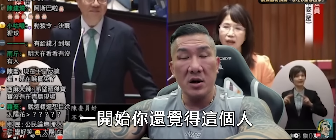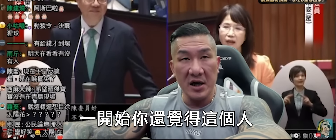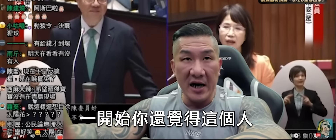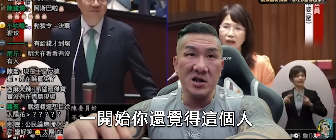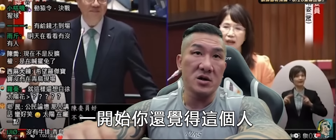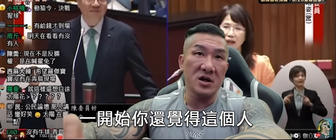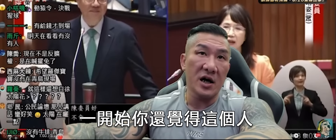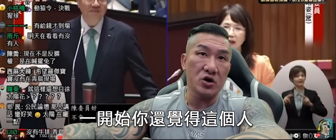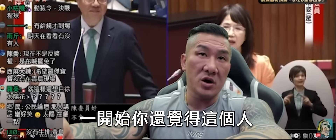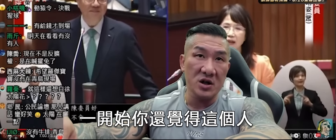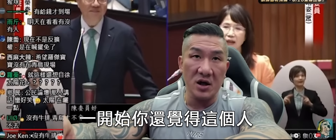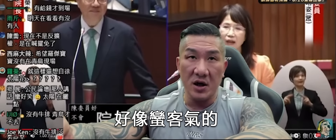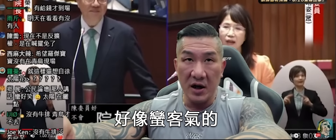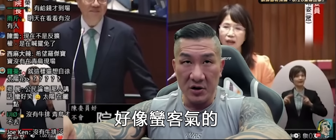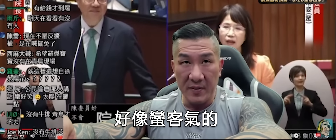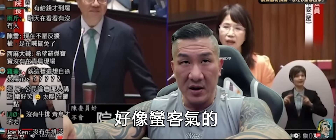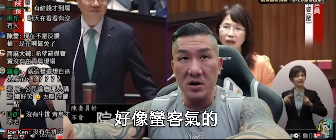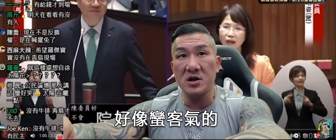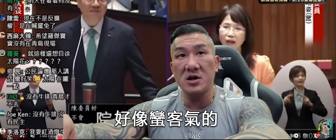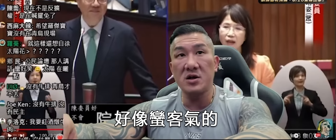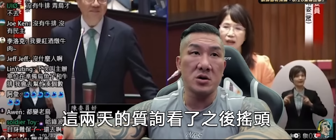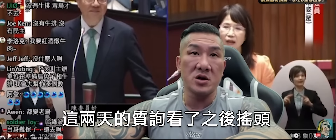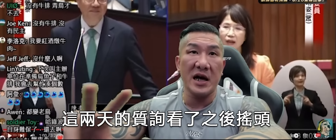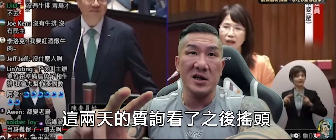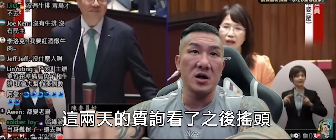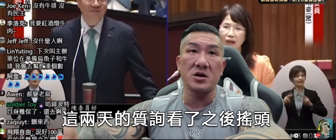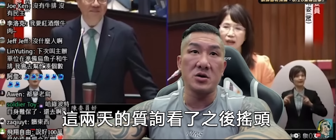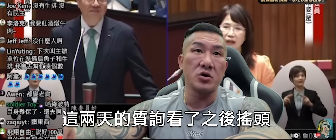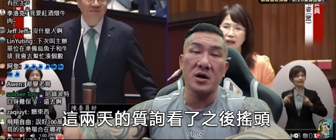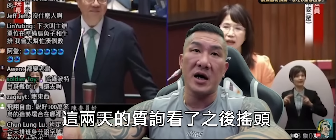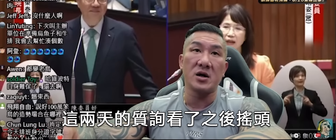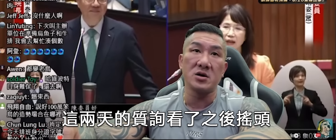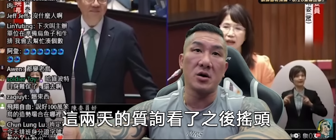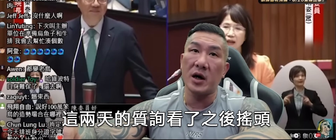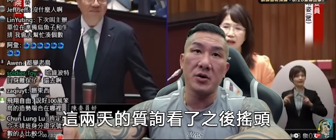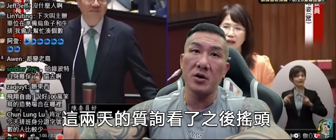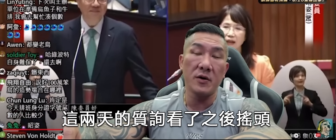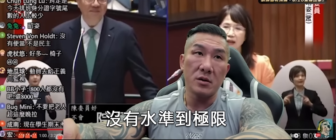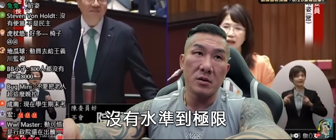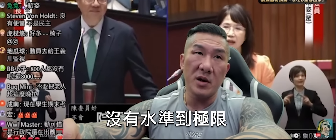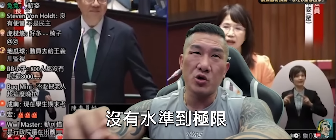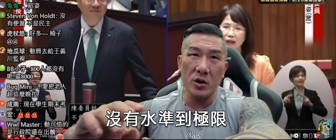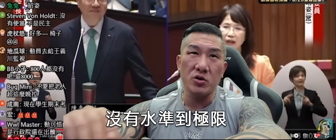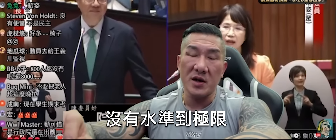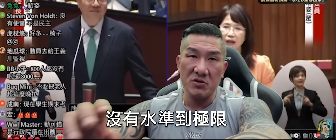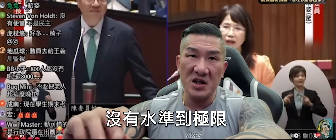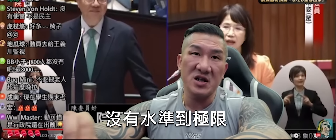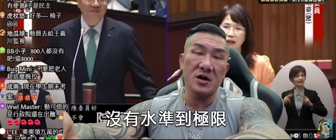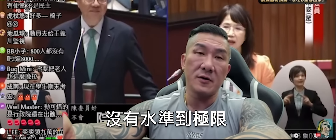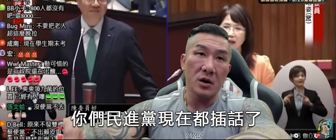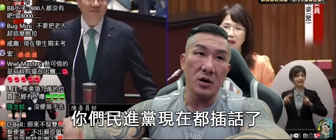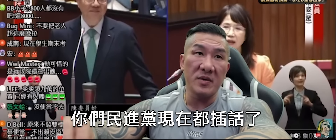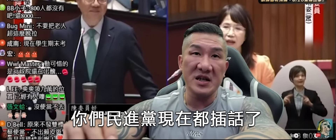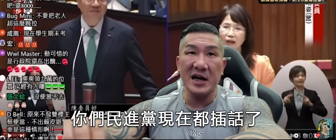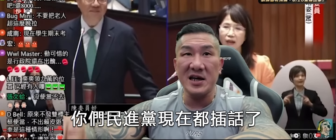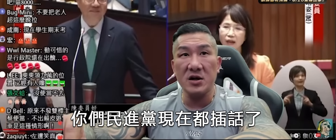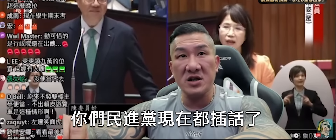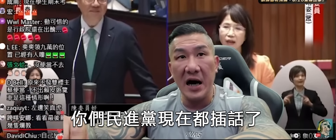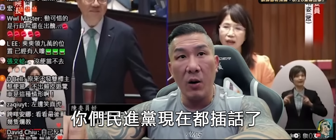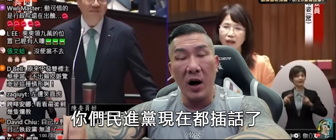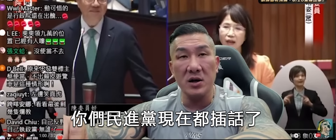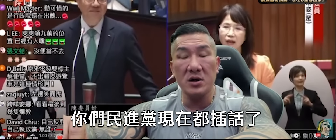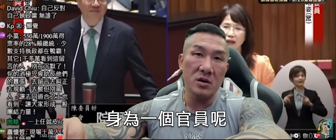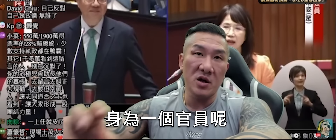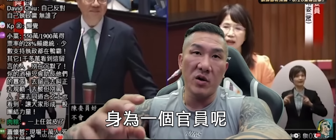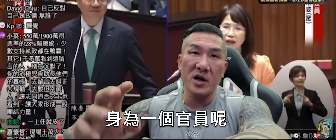啊，一开始你还觉得这个人好像蛮客气的，这两天的质询看了之后摇头，没有水准到极限。你们民进党现在就